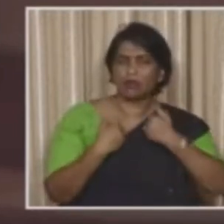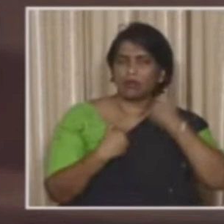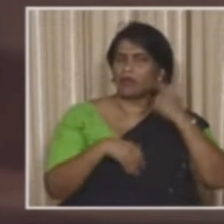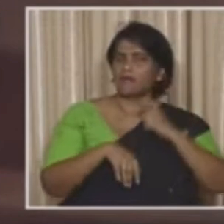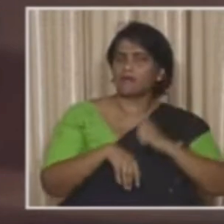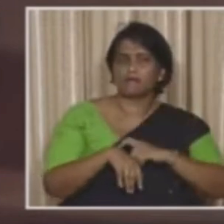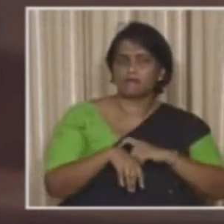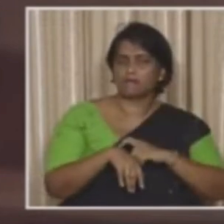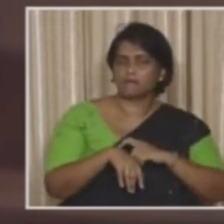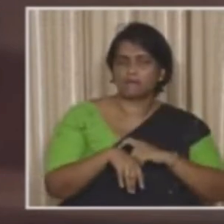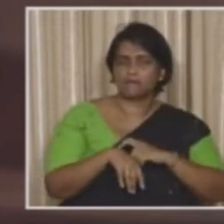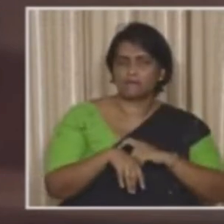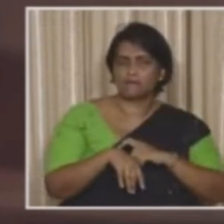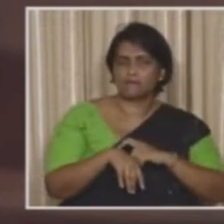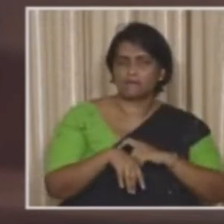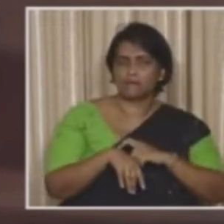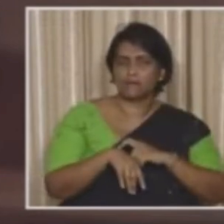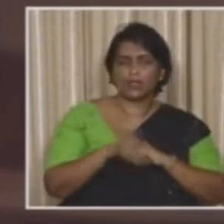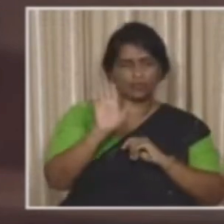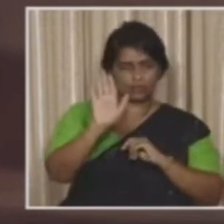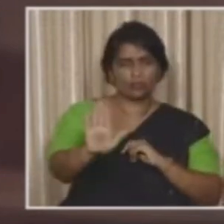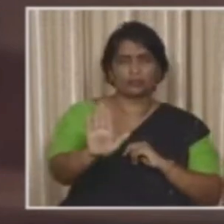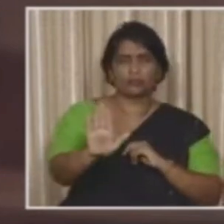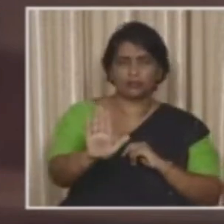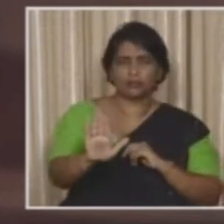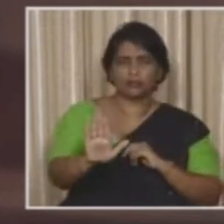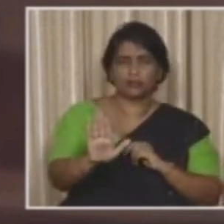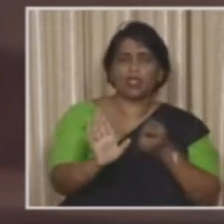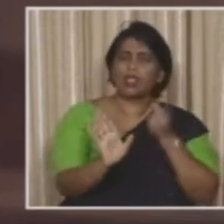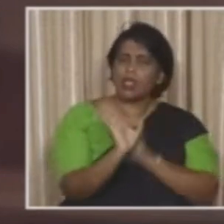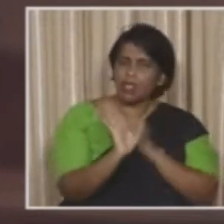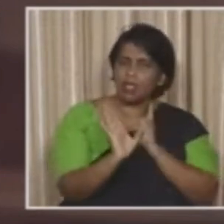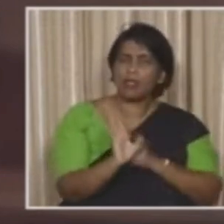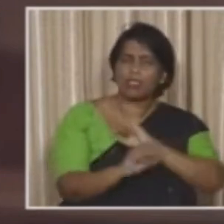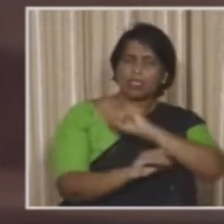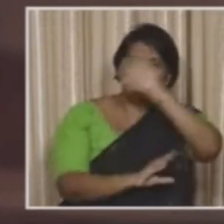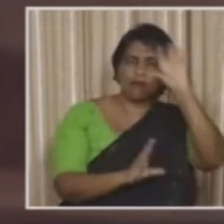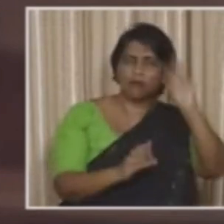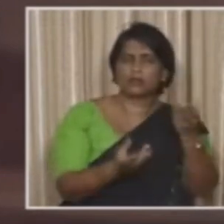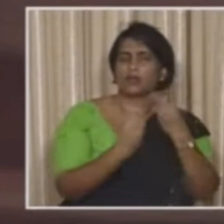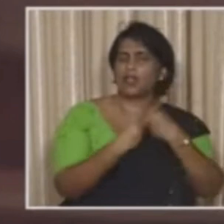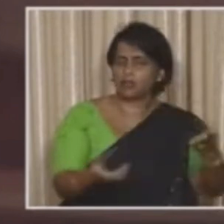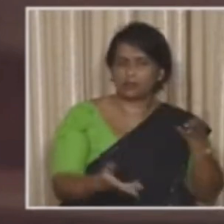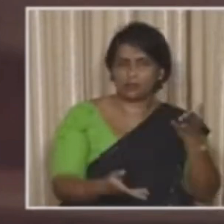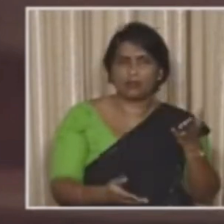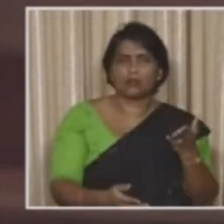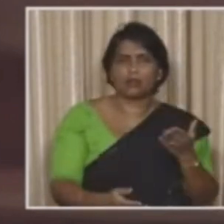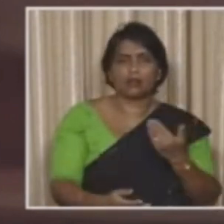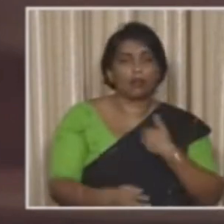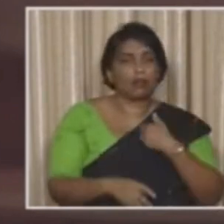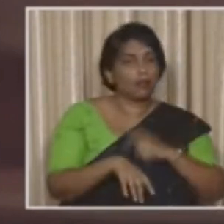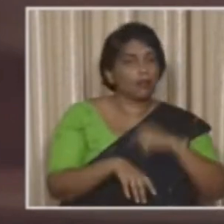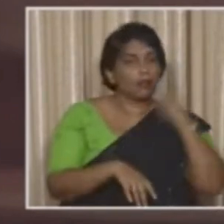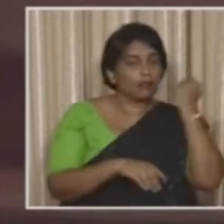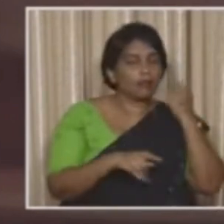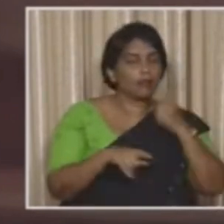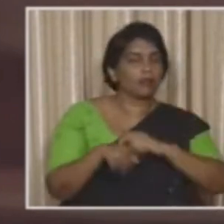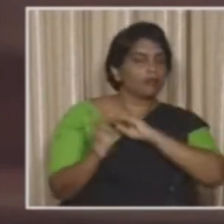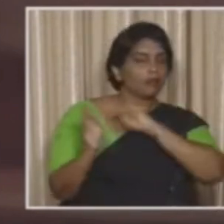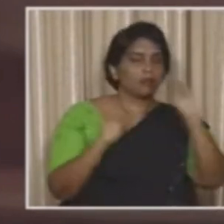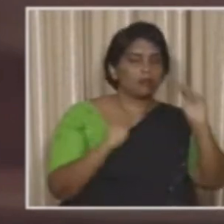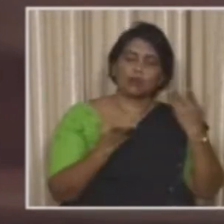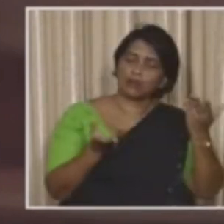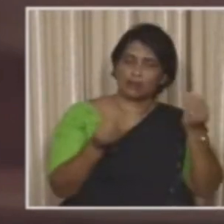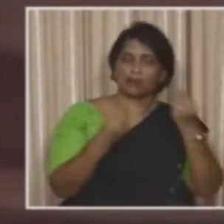කාලය නෑ ඉන්න ඔබතුමා ඉන්න ඔබතුමා මේ හැමදාම දවස කන්න එපා. අපිට කතා කරන්න නියමිත වෙලාව සභාව කල් තියලා හරි